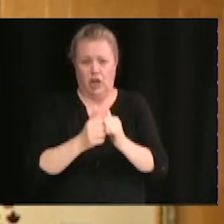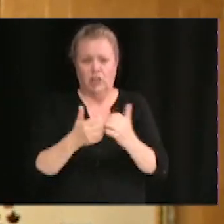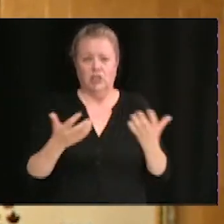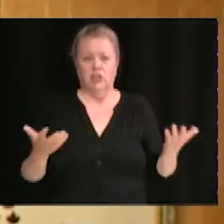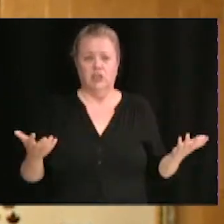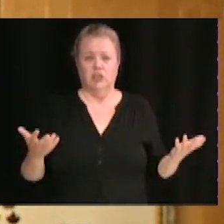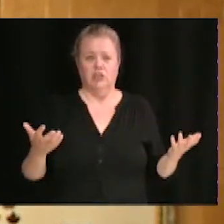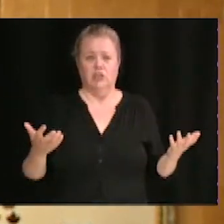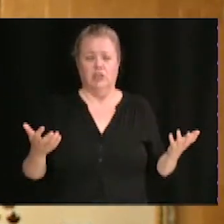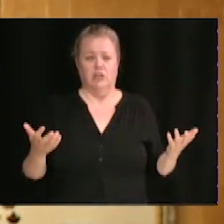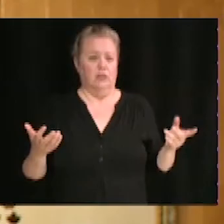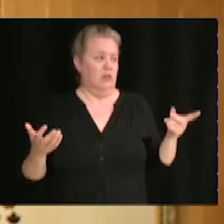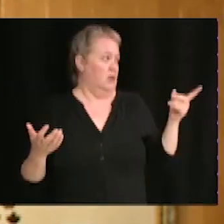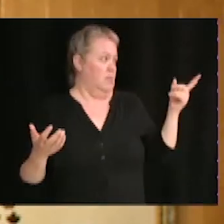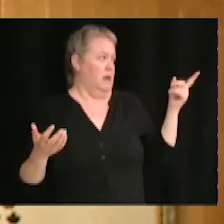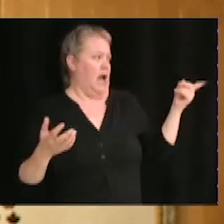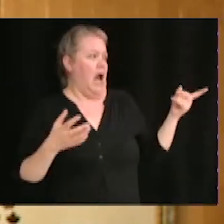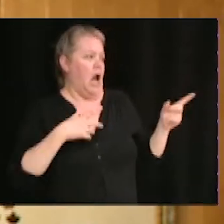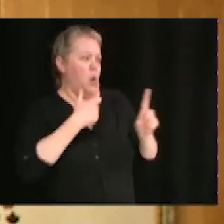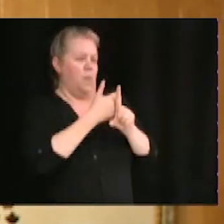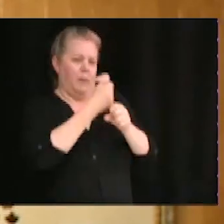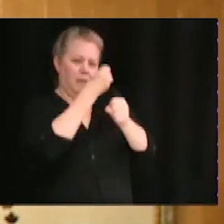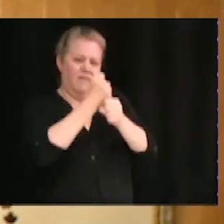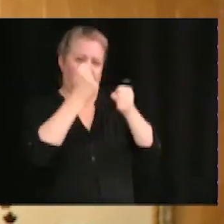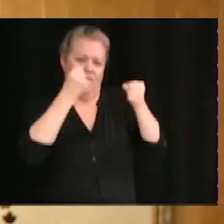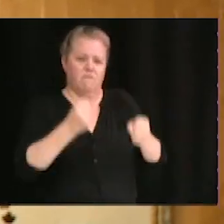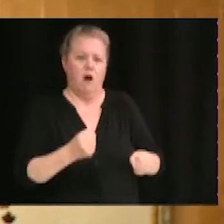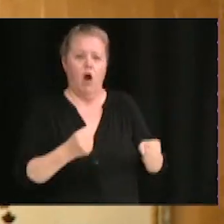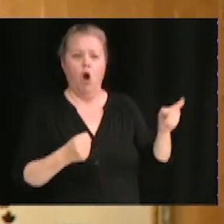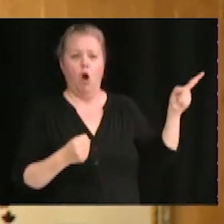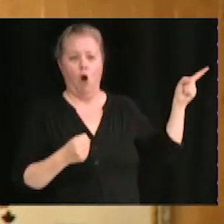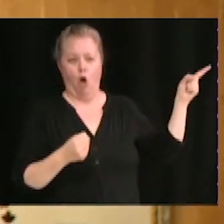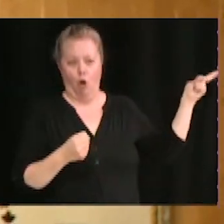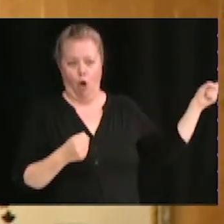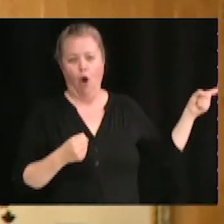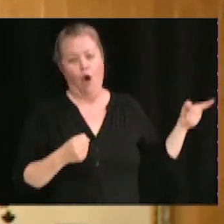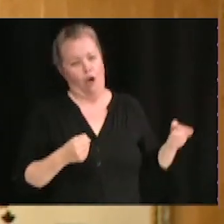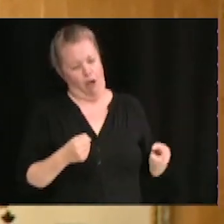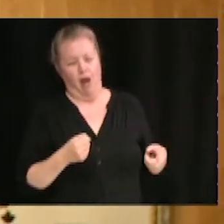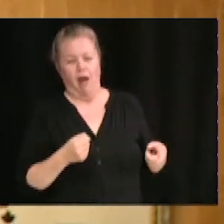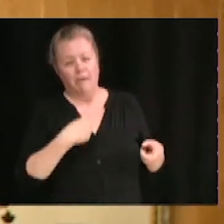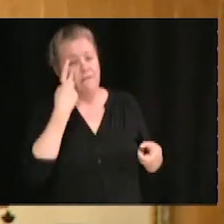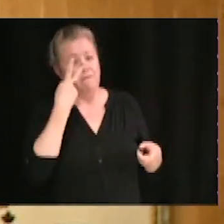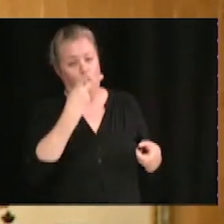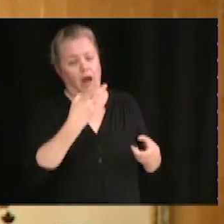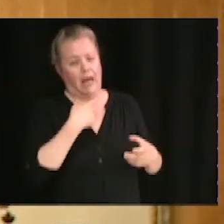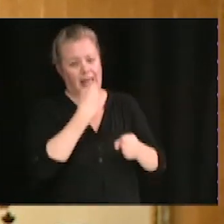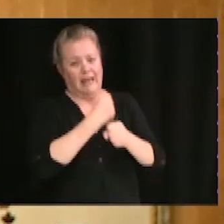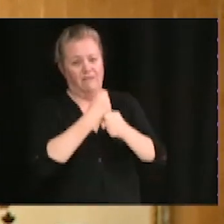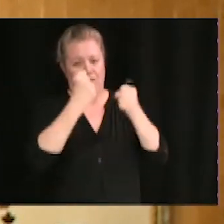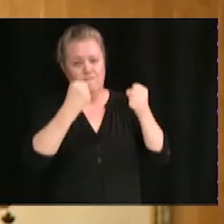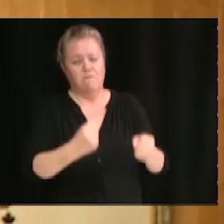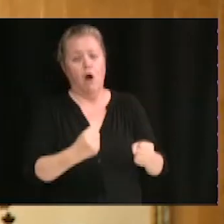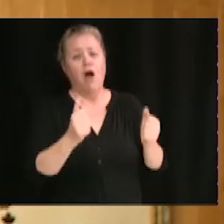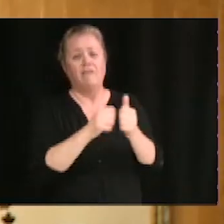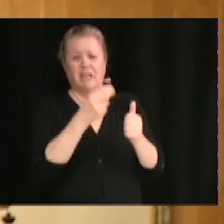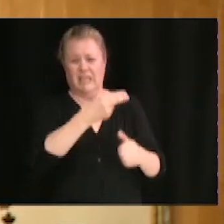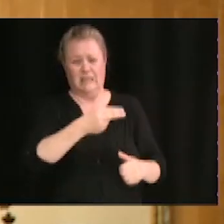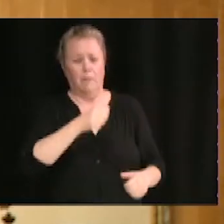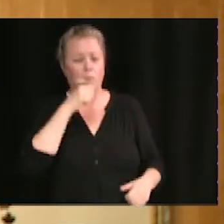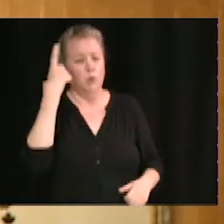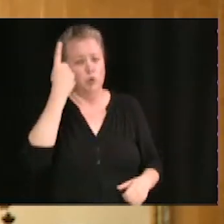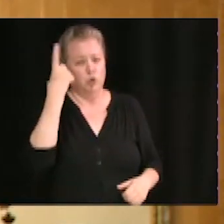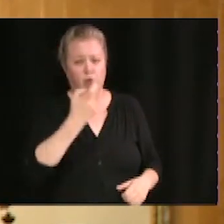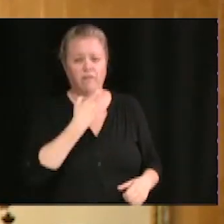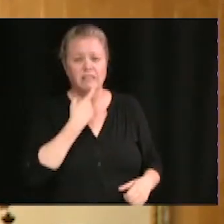Mais il a du cœur au ventre comme 10. Il a prouvé, il a eu à se débattre toute sa vie avec un handicap qui n pas trop facile.